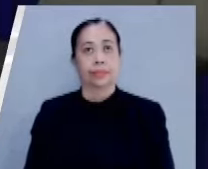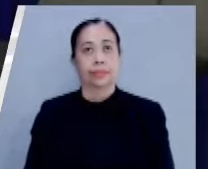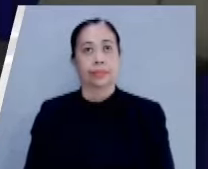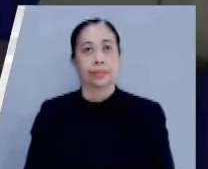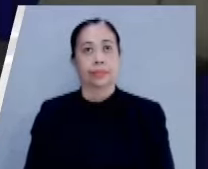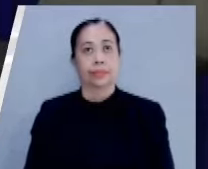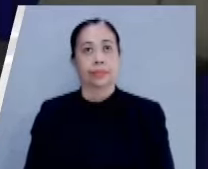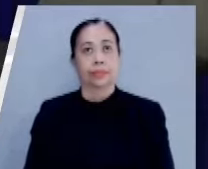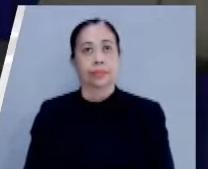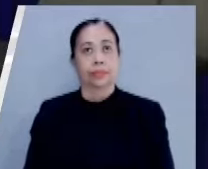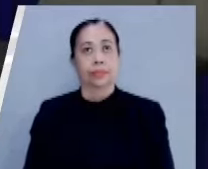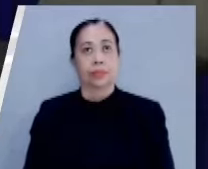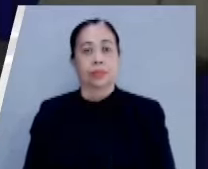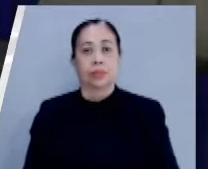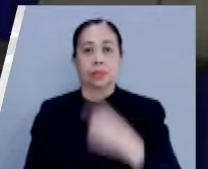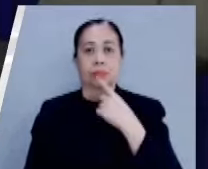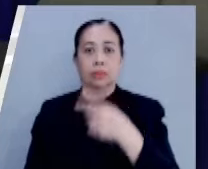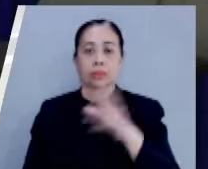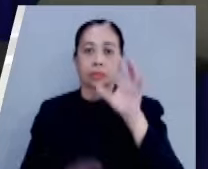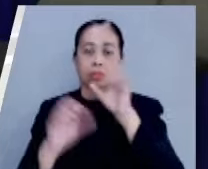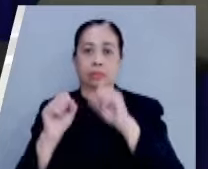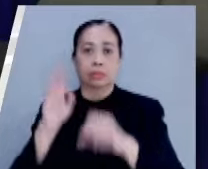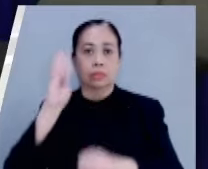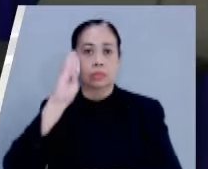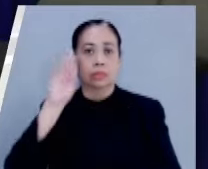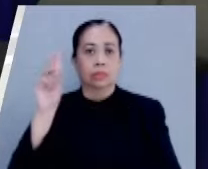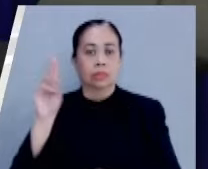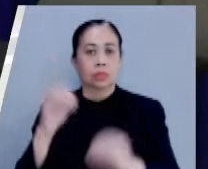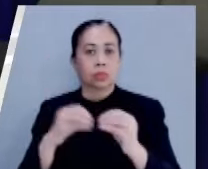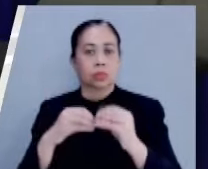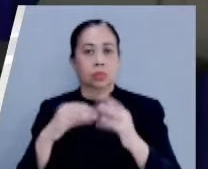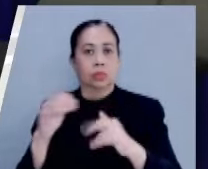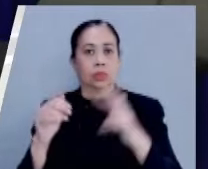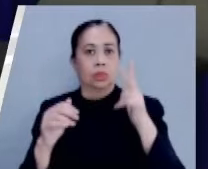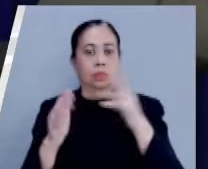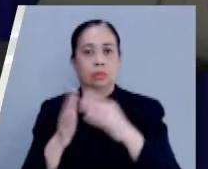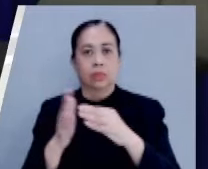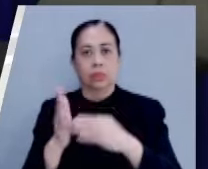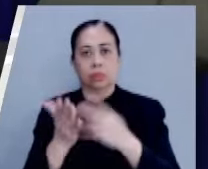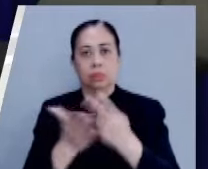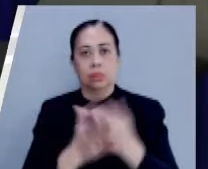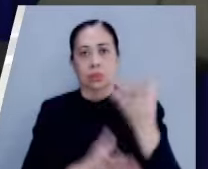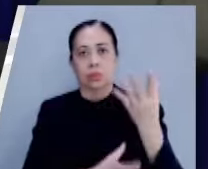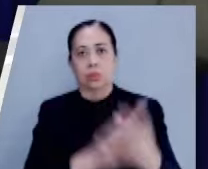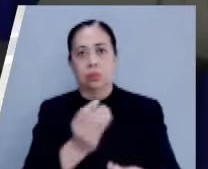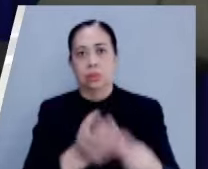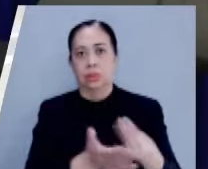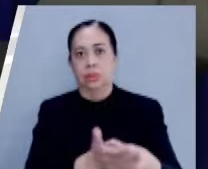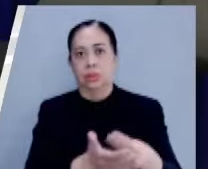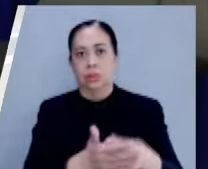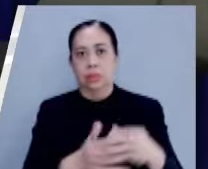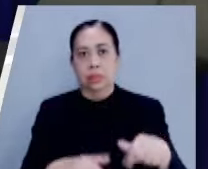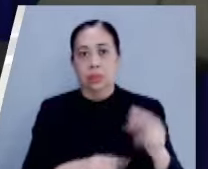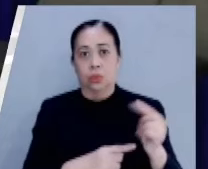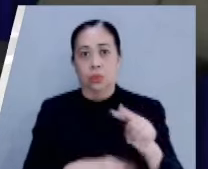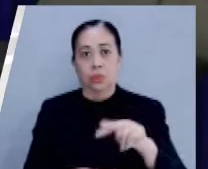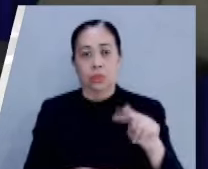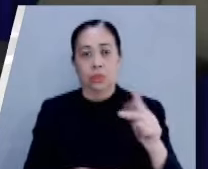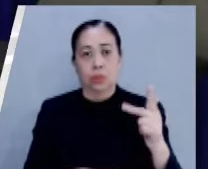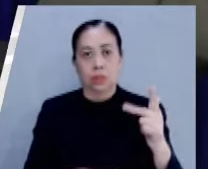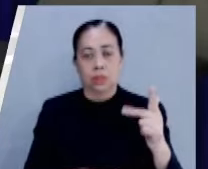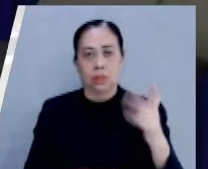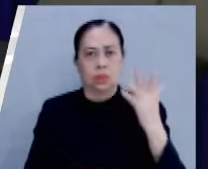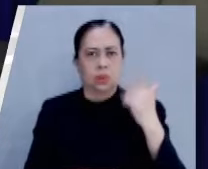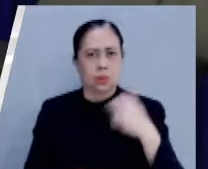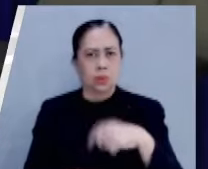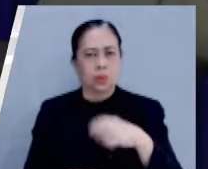Mel, ayon mismo kay Pangulong Bongbong Marcos, mahigit 3 bilyong piso ang nawala sa kabanang bayan nito pa lamang 2023 dahil sa